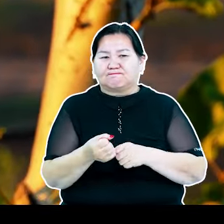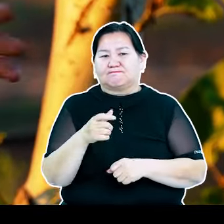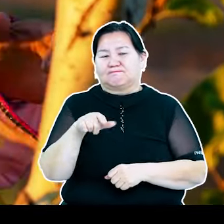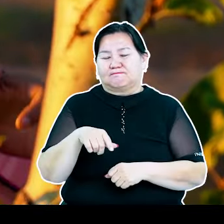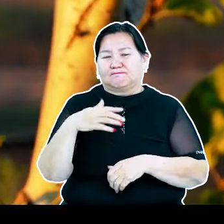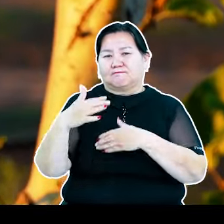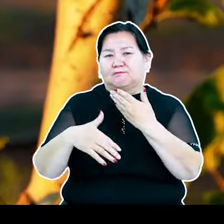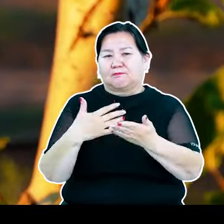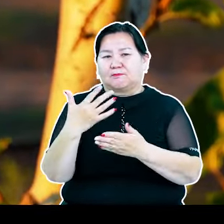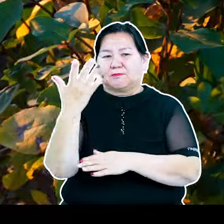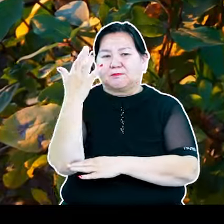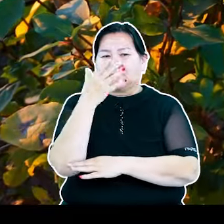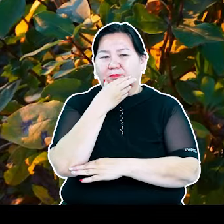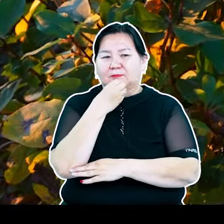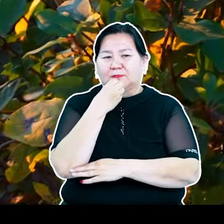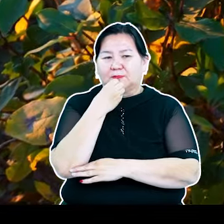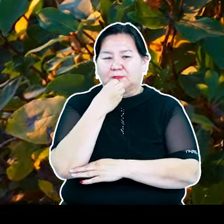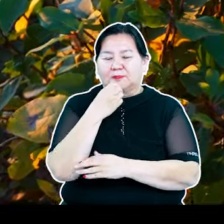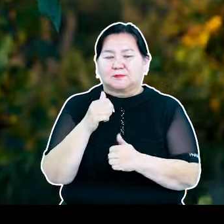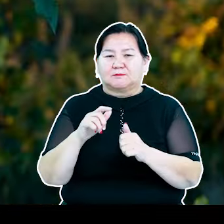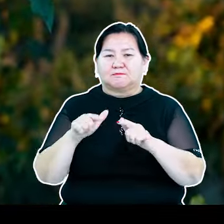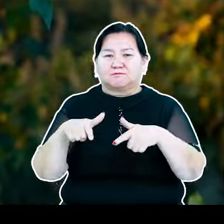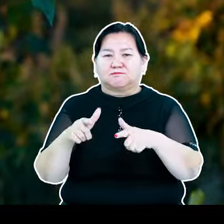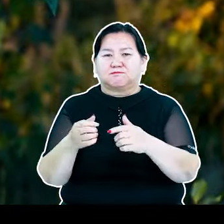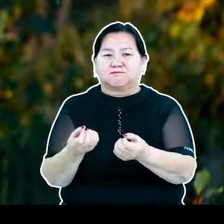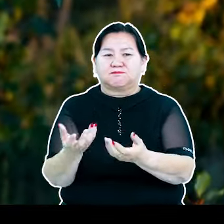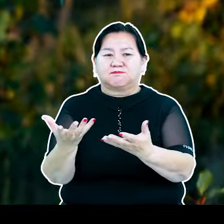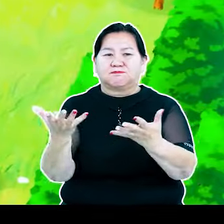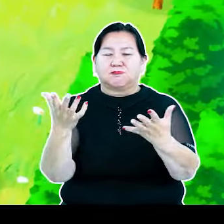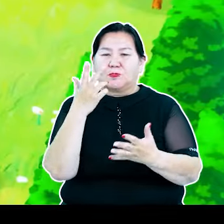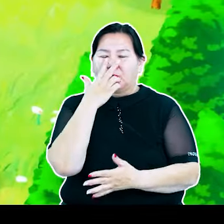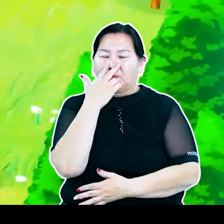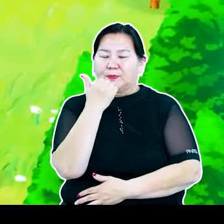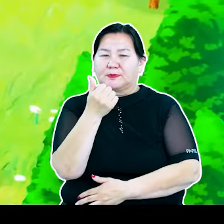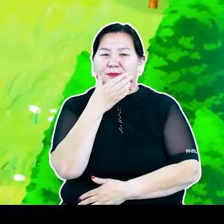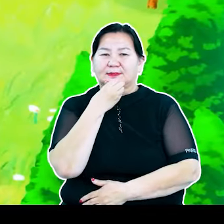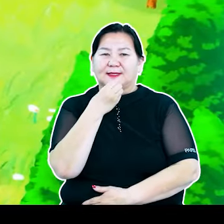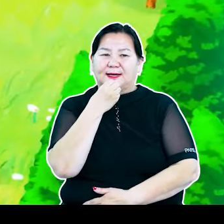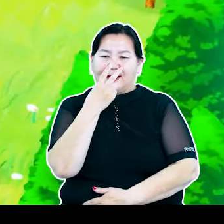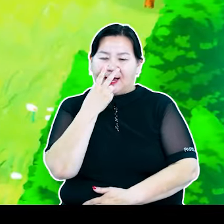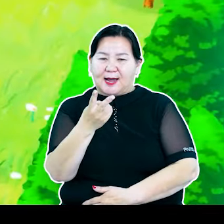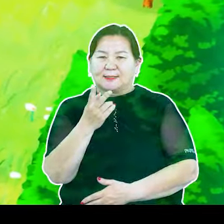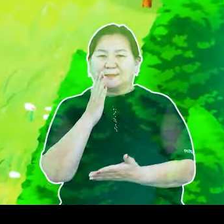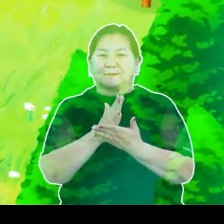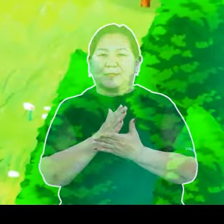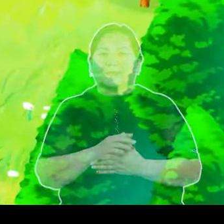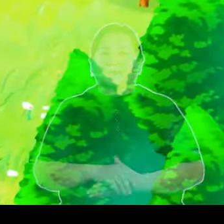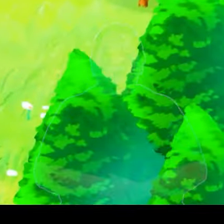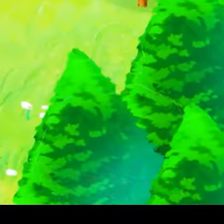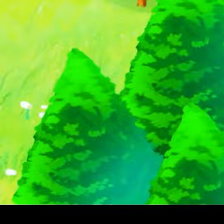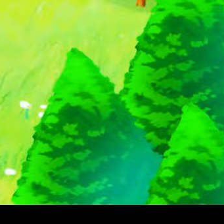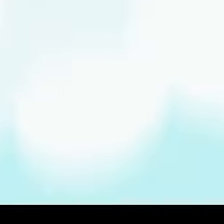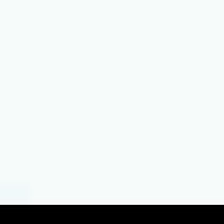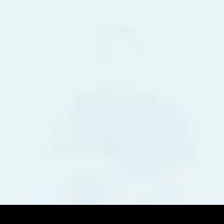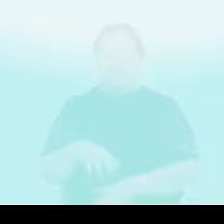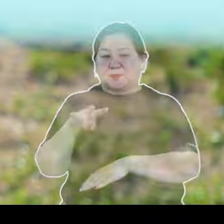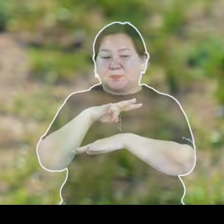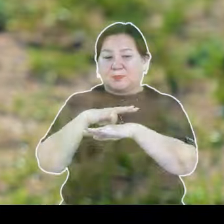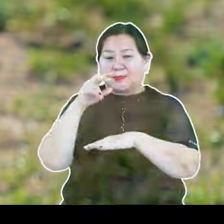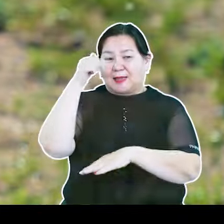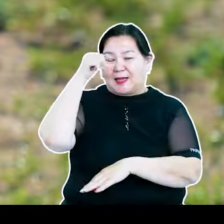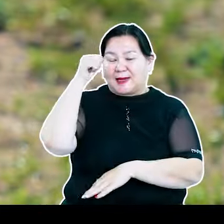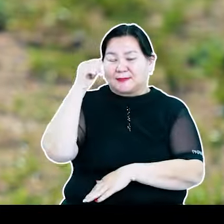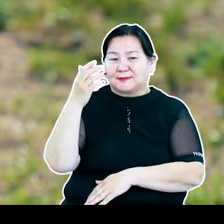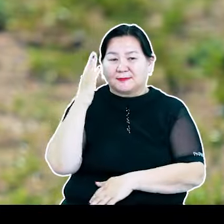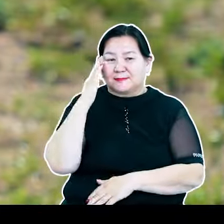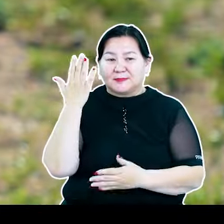бөгөөд тэдгээр бяцхан модод бүрэн ургаж гүйцээгүй хэдий ч үнэхээр сайхан харагдаж байлаа.